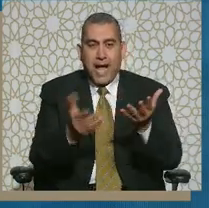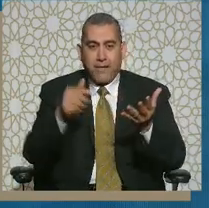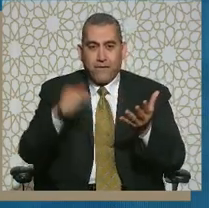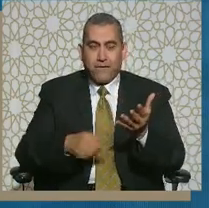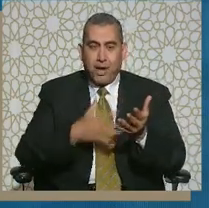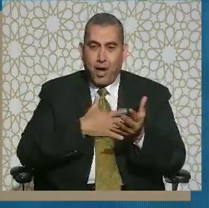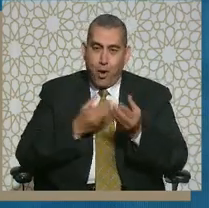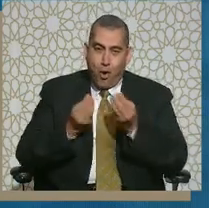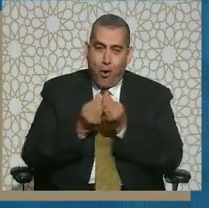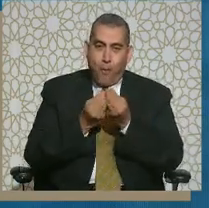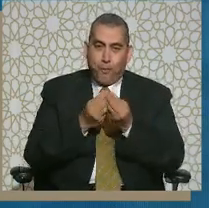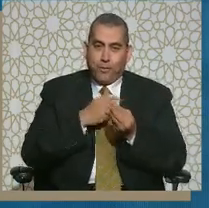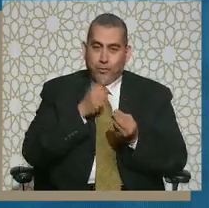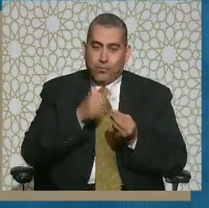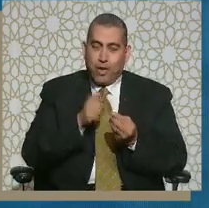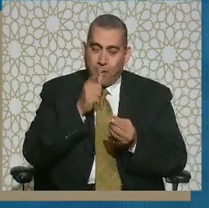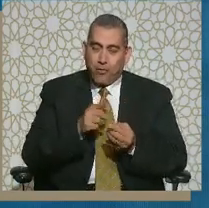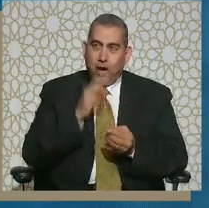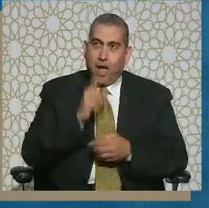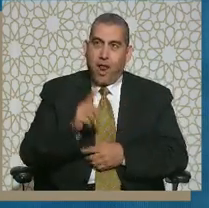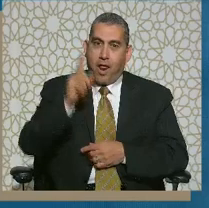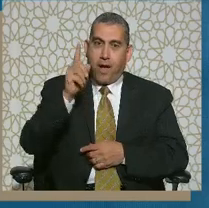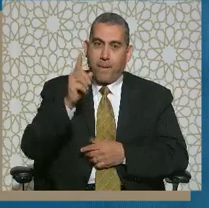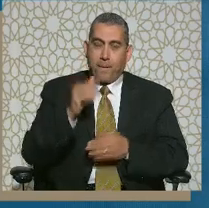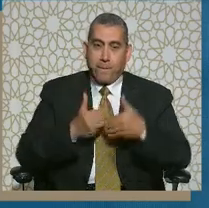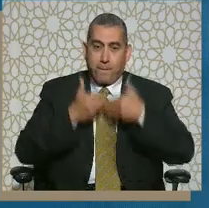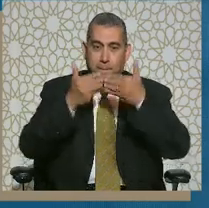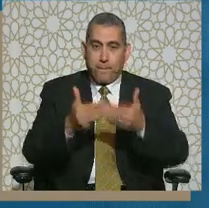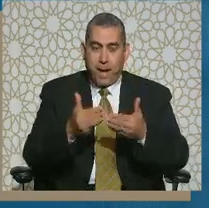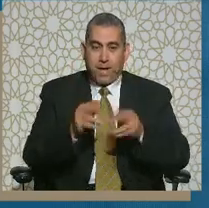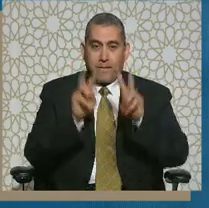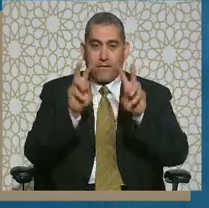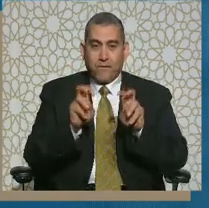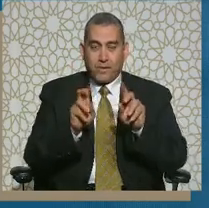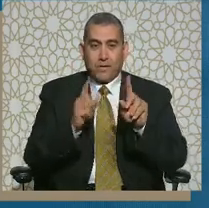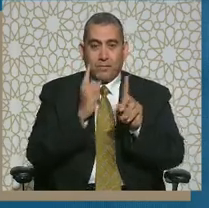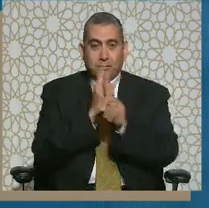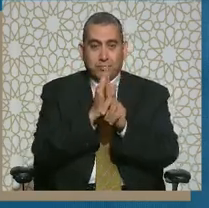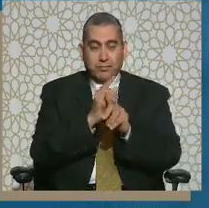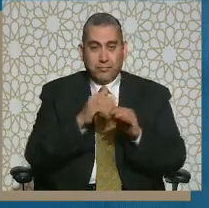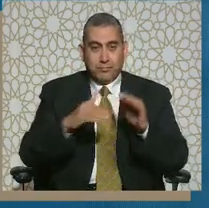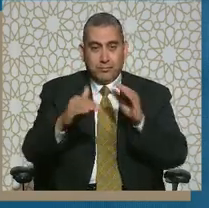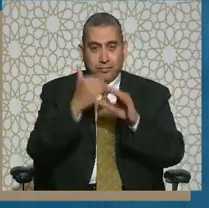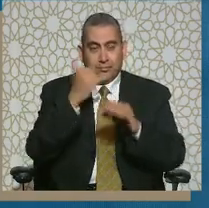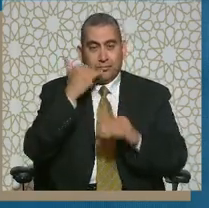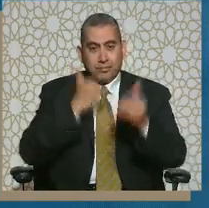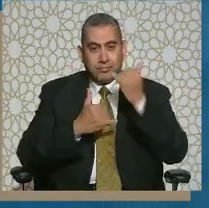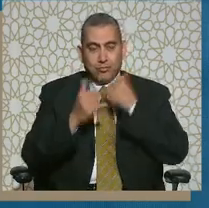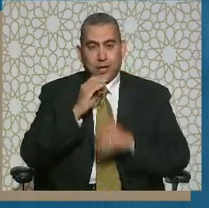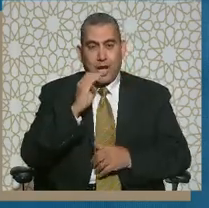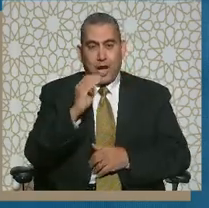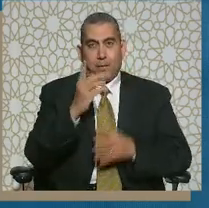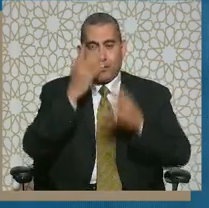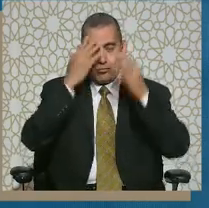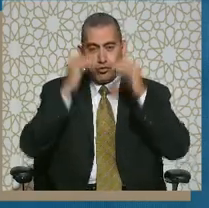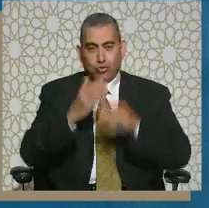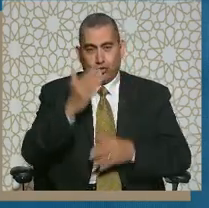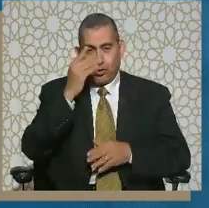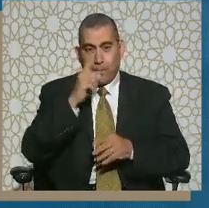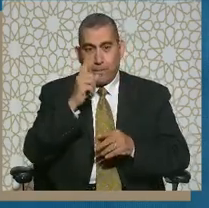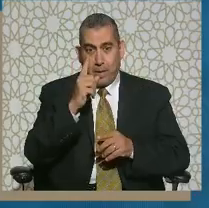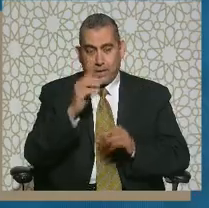محبه وعلى ذكر الله بعد الفاصل نلتقي بحضراتكم ونجيب على اسئلتكم المباركه